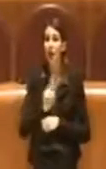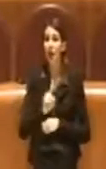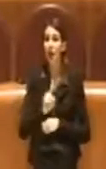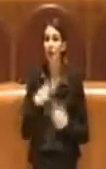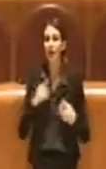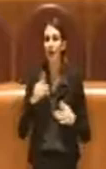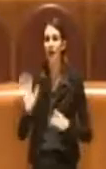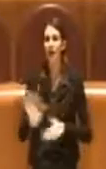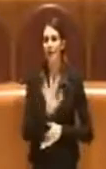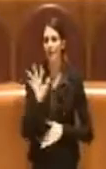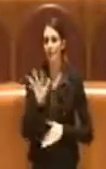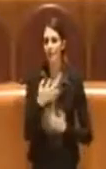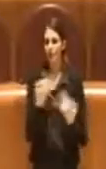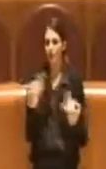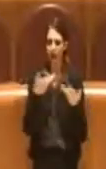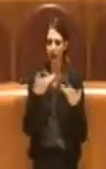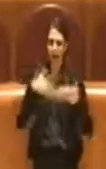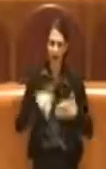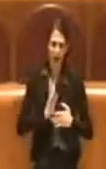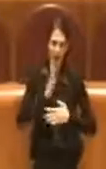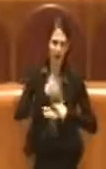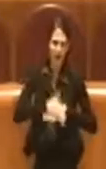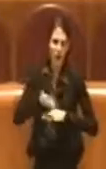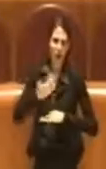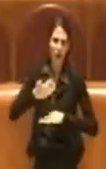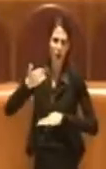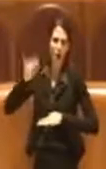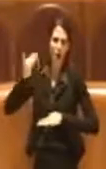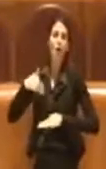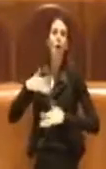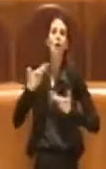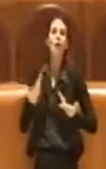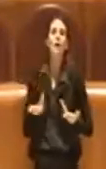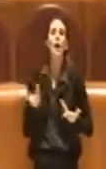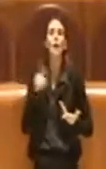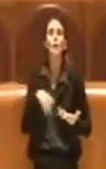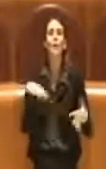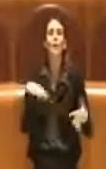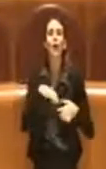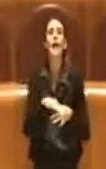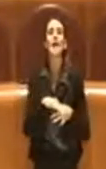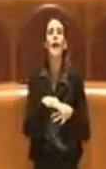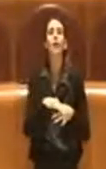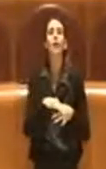cosa che doveva essere già introdotta e l'abbiamo introdotta anche sulla scorta,